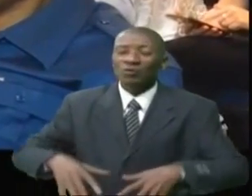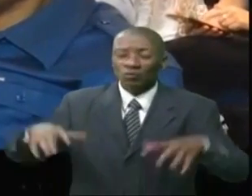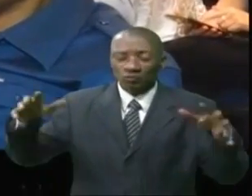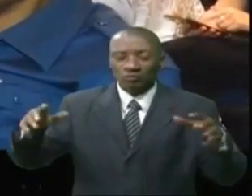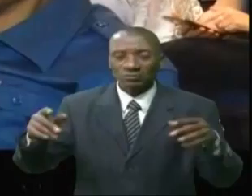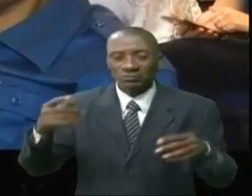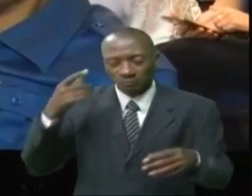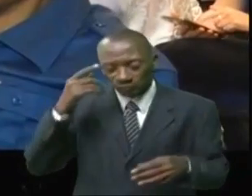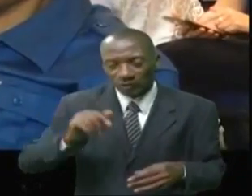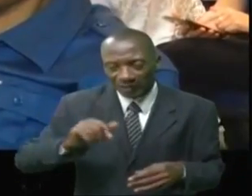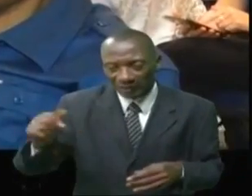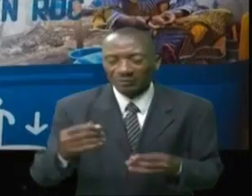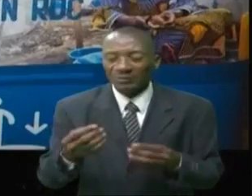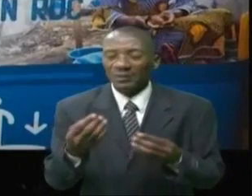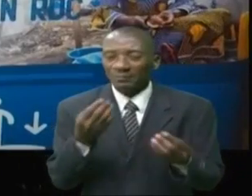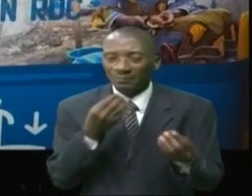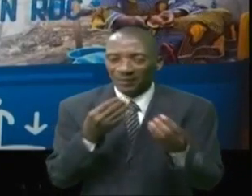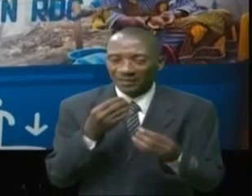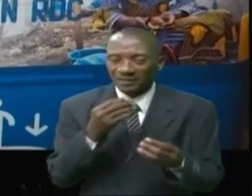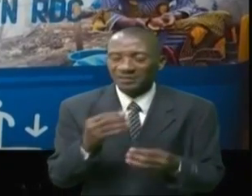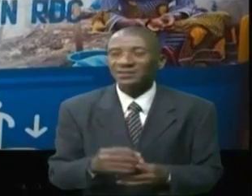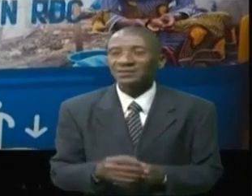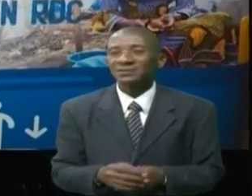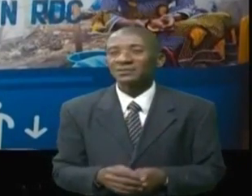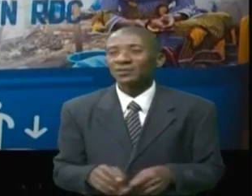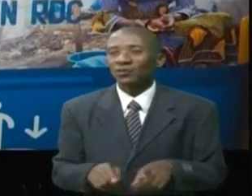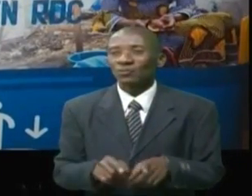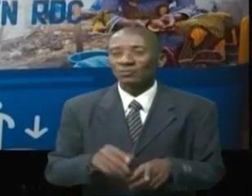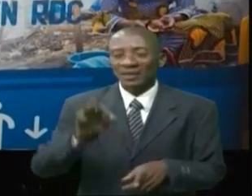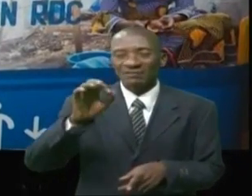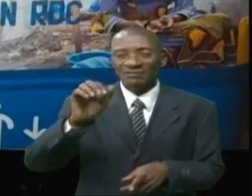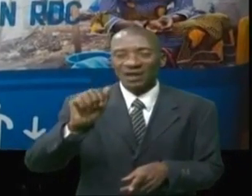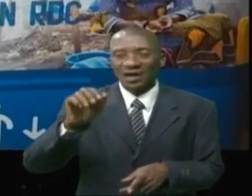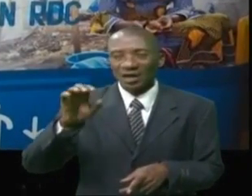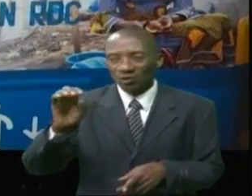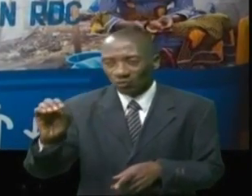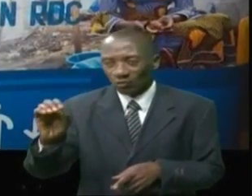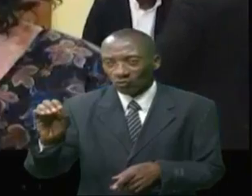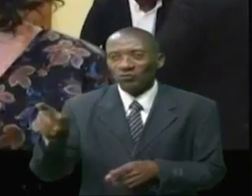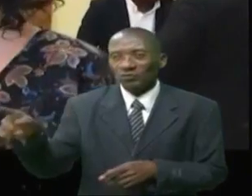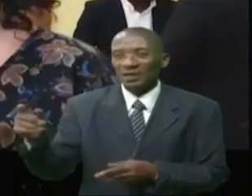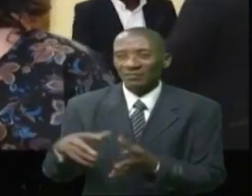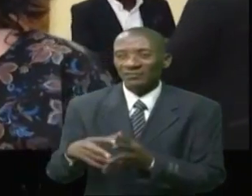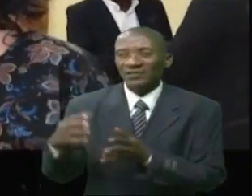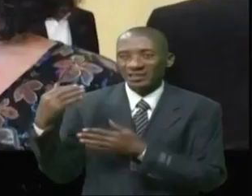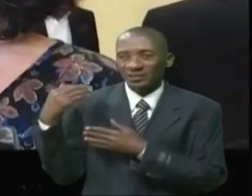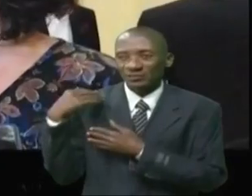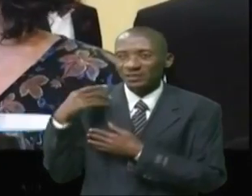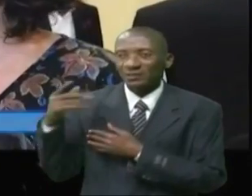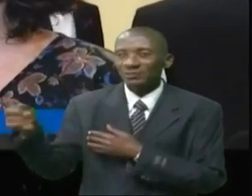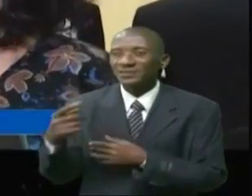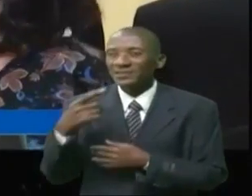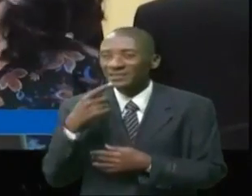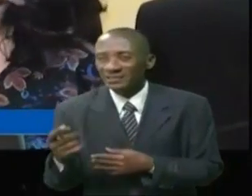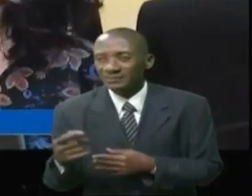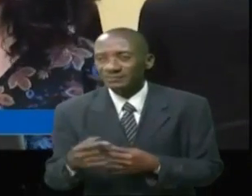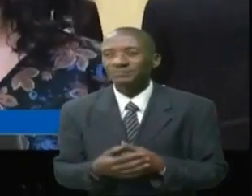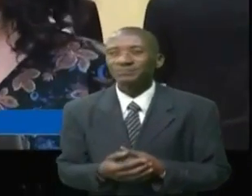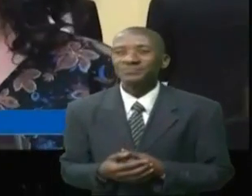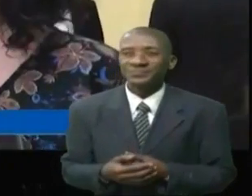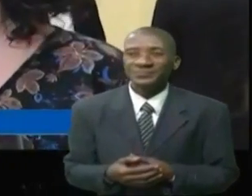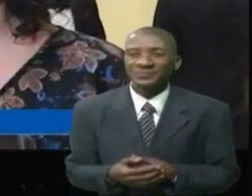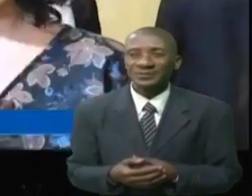se rassurer de l'appui de la FAO et du PAM. Nous, en tant que PAM, nous sommes là pour accompagner le gouvernement. Le but, c'est